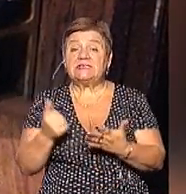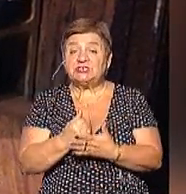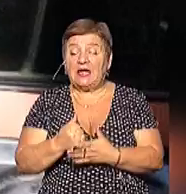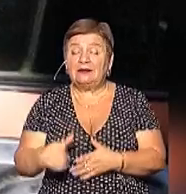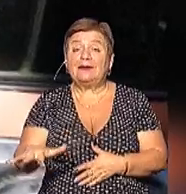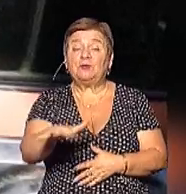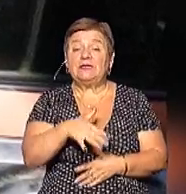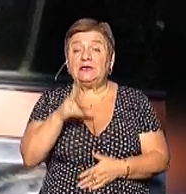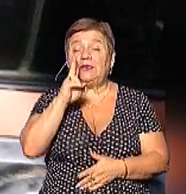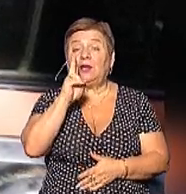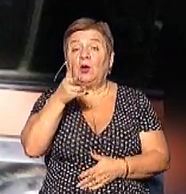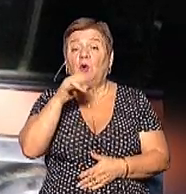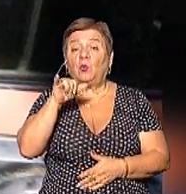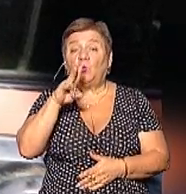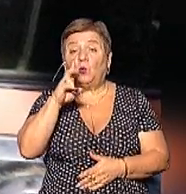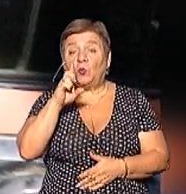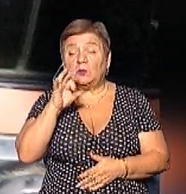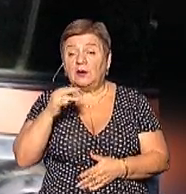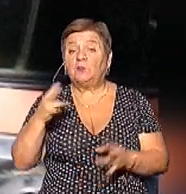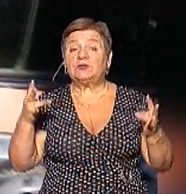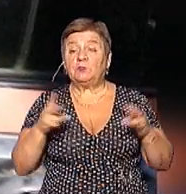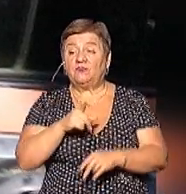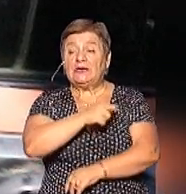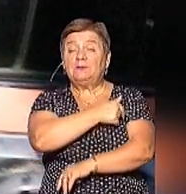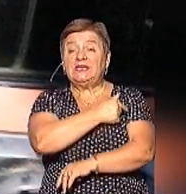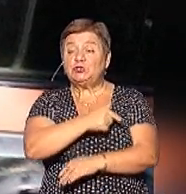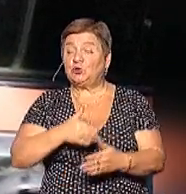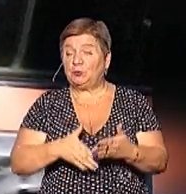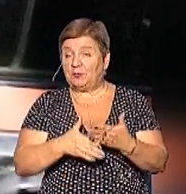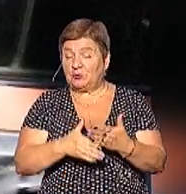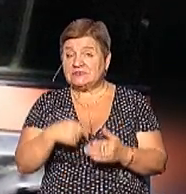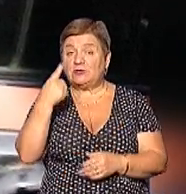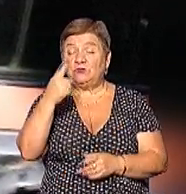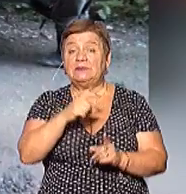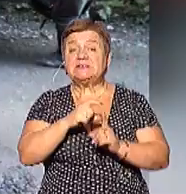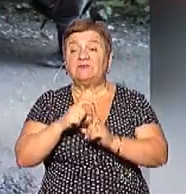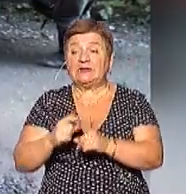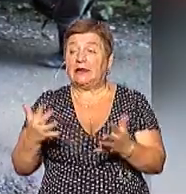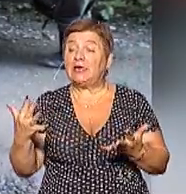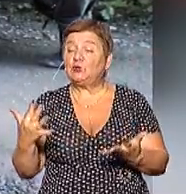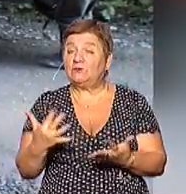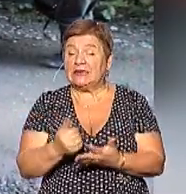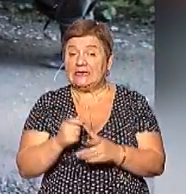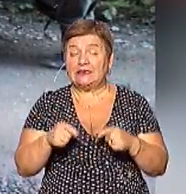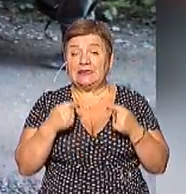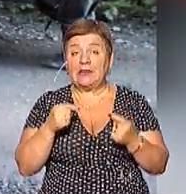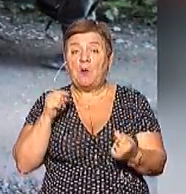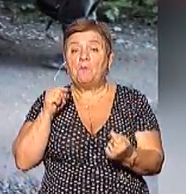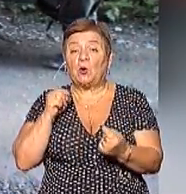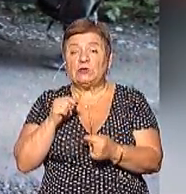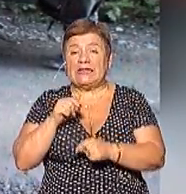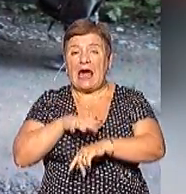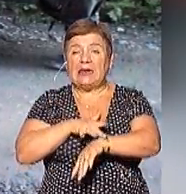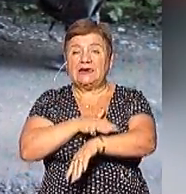полонини Кукул. Жінки перебували медичної допомоги. Одні, за словами Наталії Батир, рятувальники дали протиалергічні